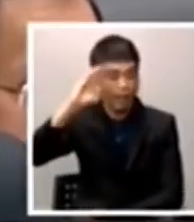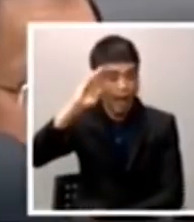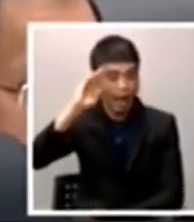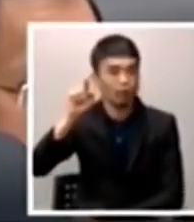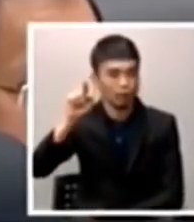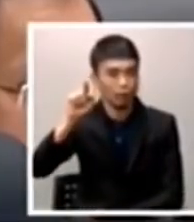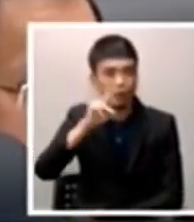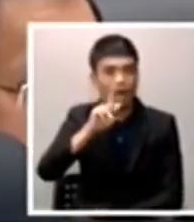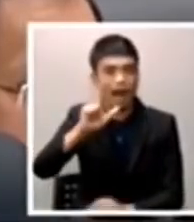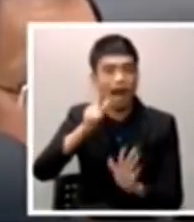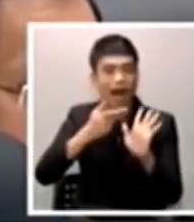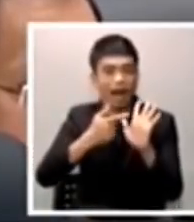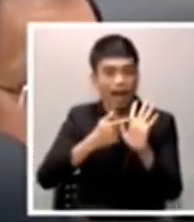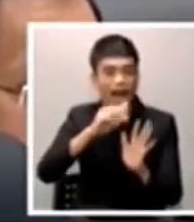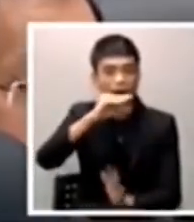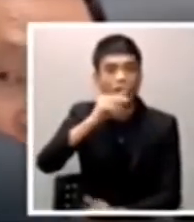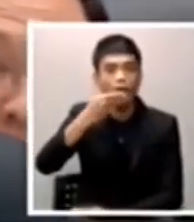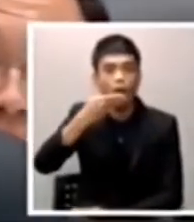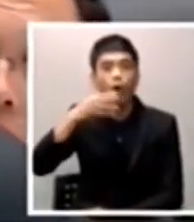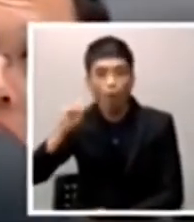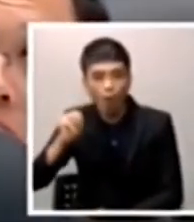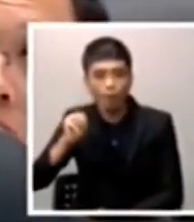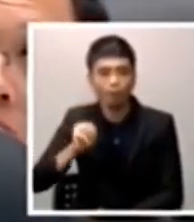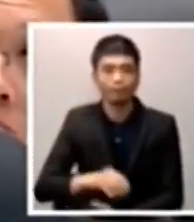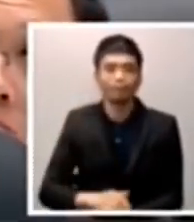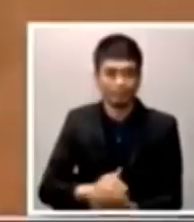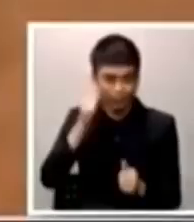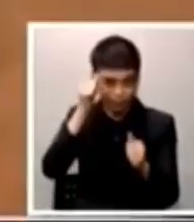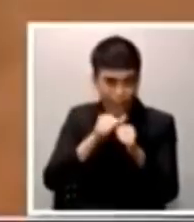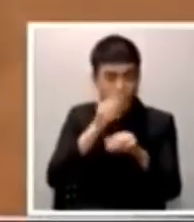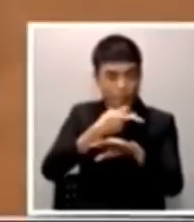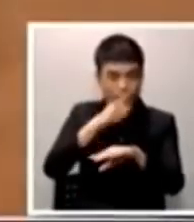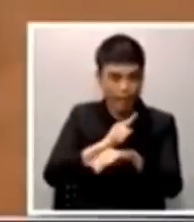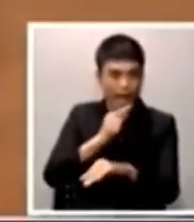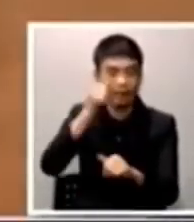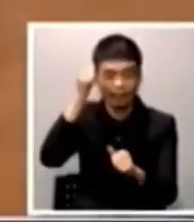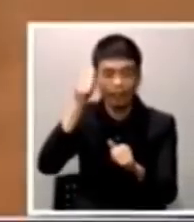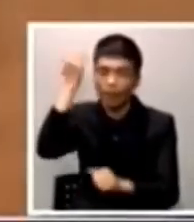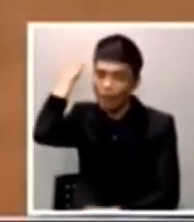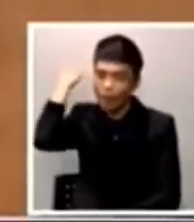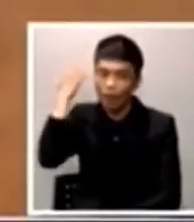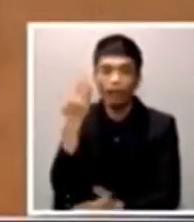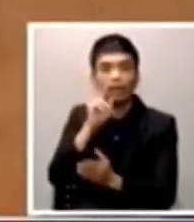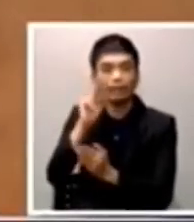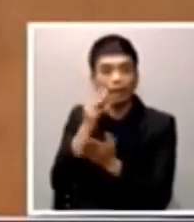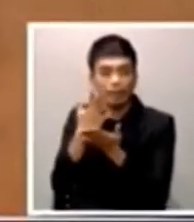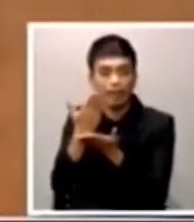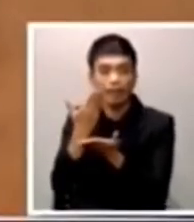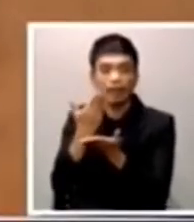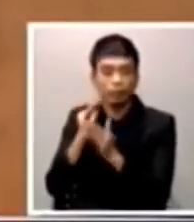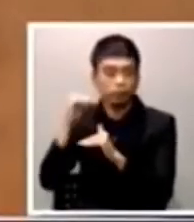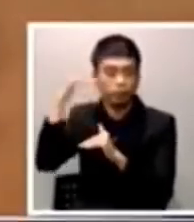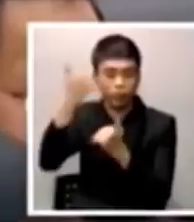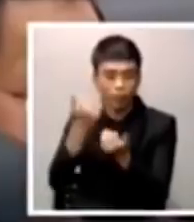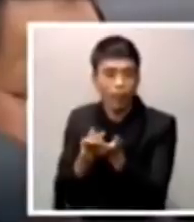แสนนะครับแต่ว่าผมก็ทราบข่าวว่าท่านประธานก็ไม่ได้ใช้นะครับไม่ได้ใช้ท่านประธานก็คืนกลับคืนกลับก็มาเป็นกองทุนให้กับลูกหลาน